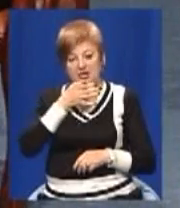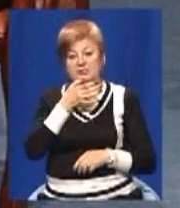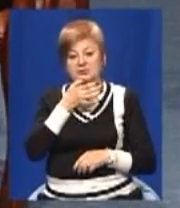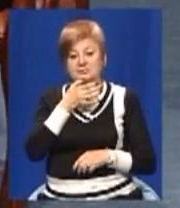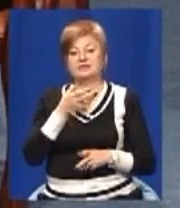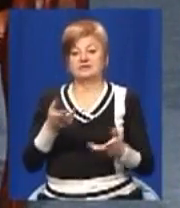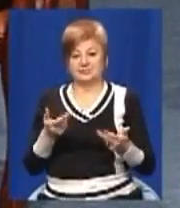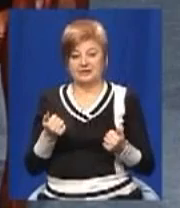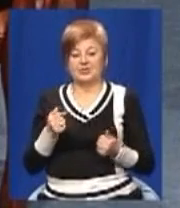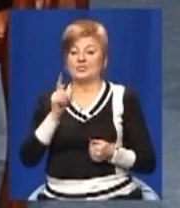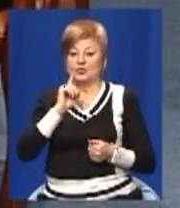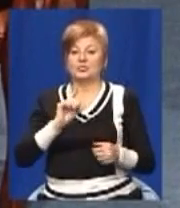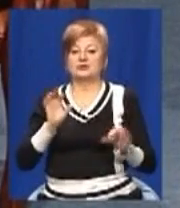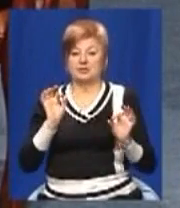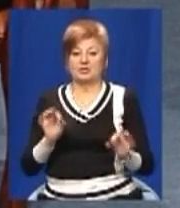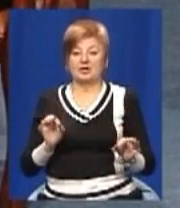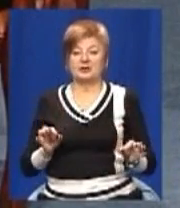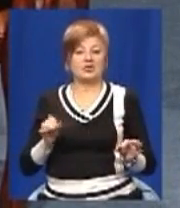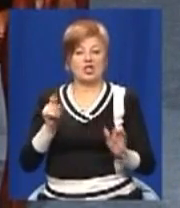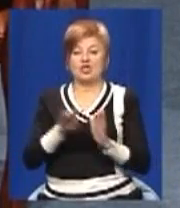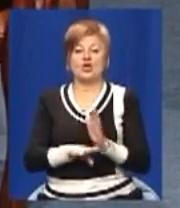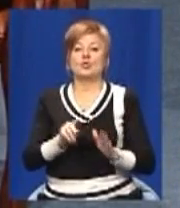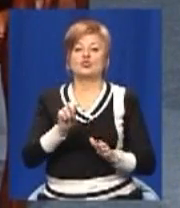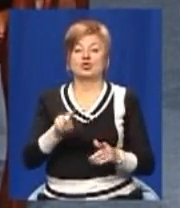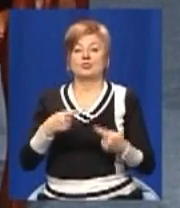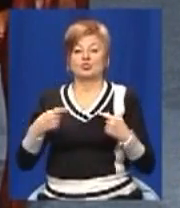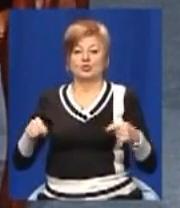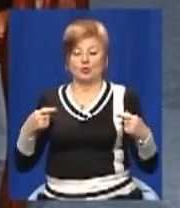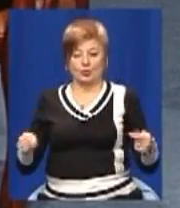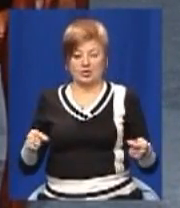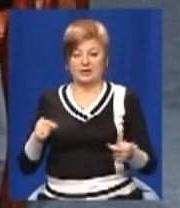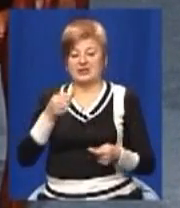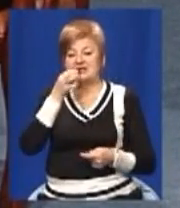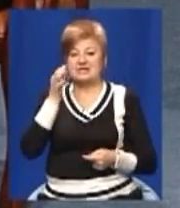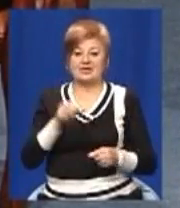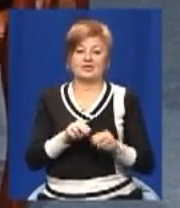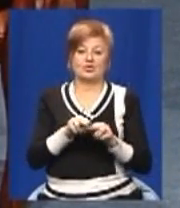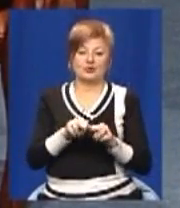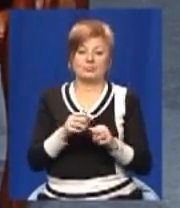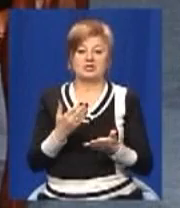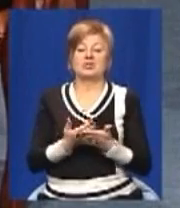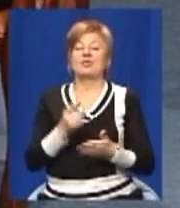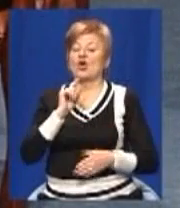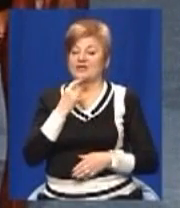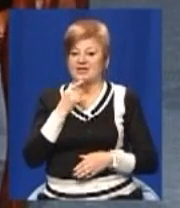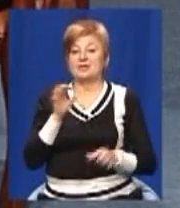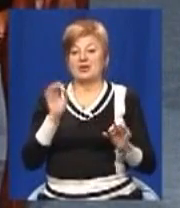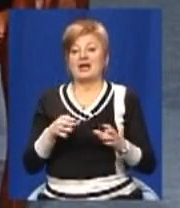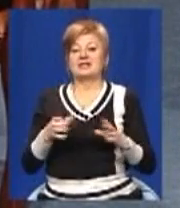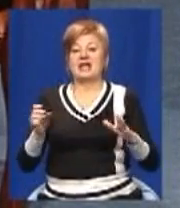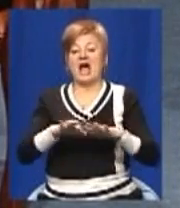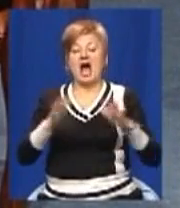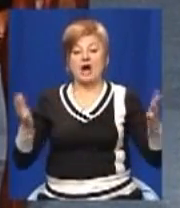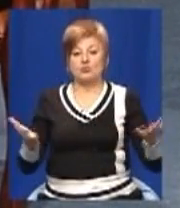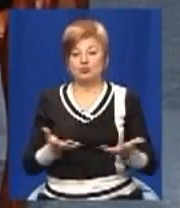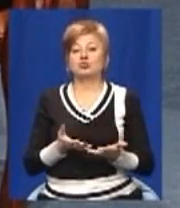гарбуз? Так. Дуже смачний, так? Так. Нічим не гірший, ніж якісь там інші солодощі, шоколад, так, наприклад. Так, це гарбуз також, так,